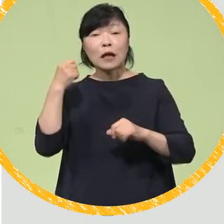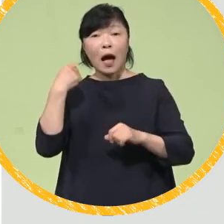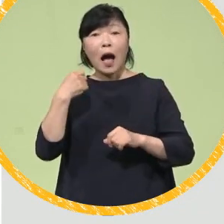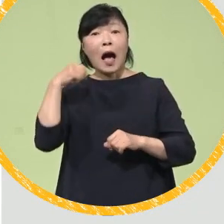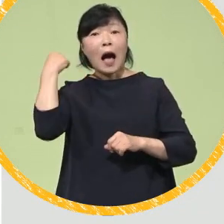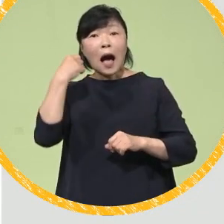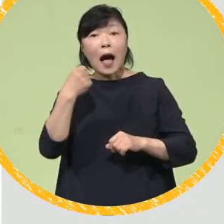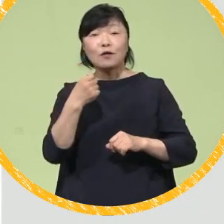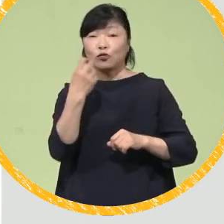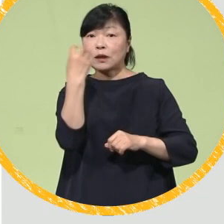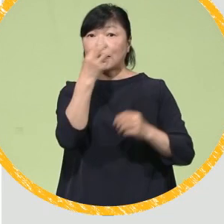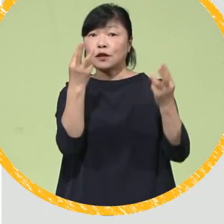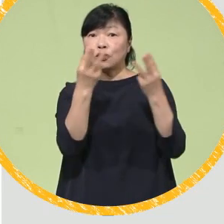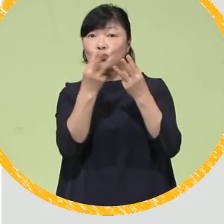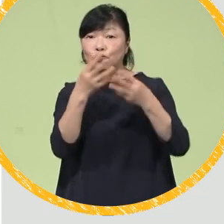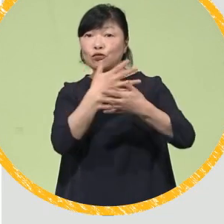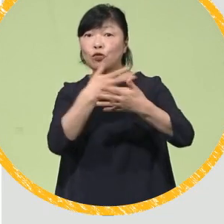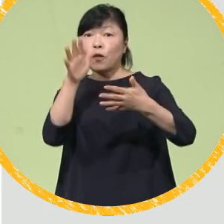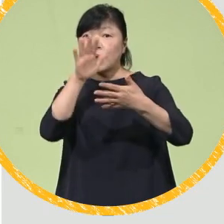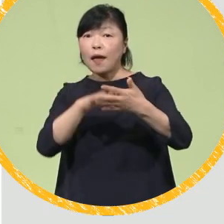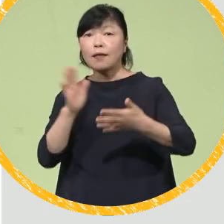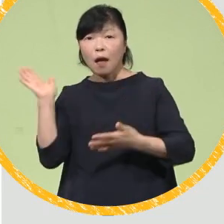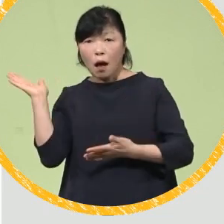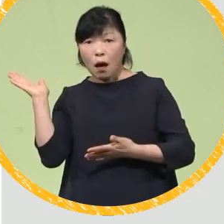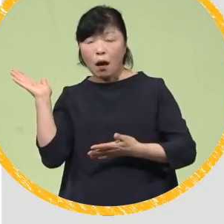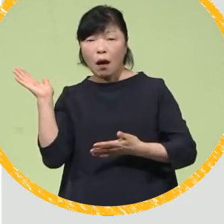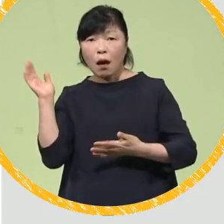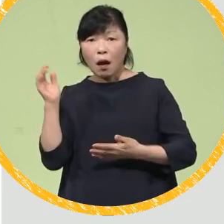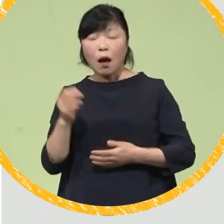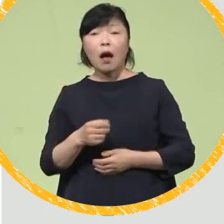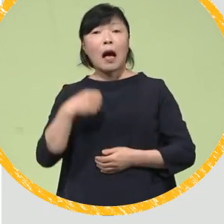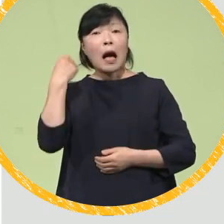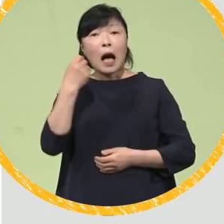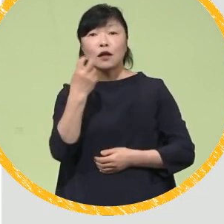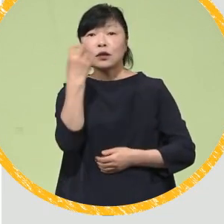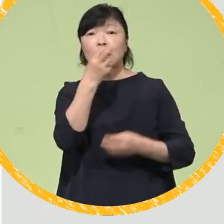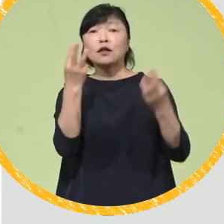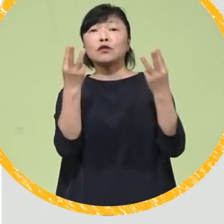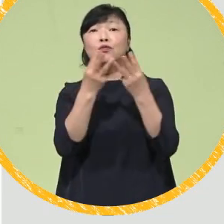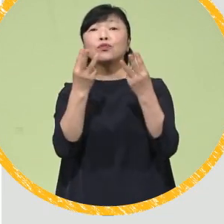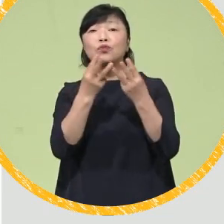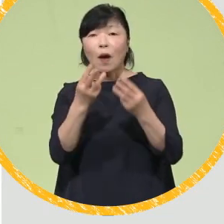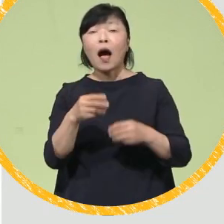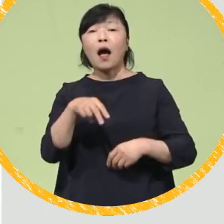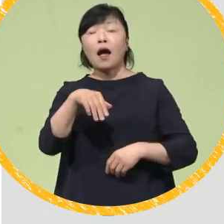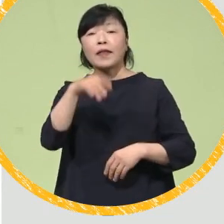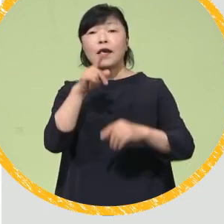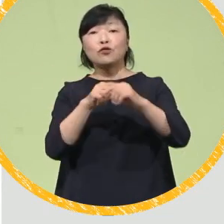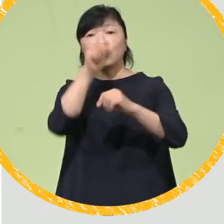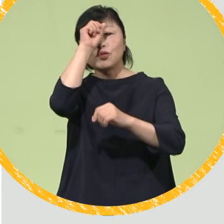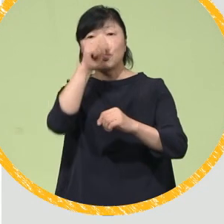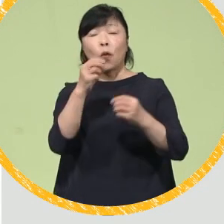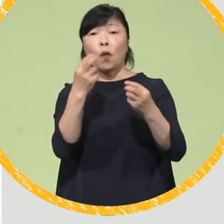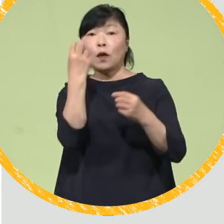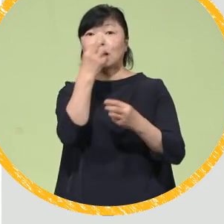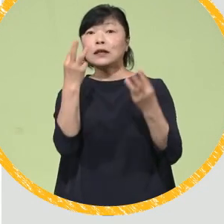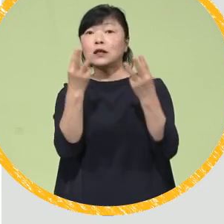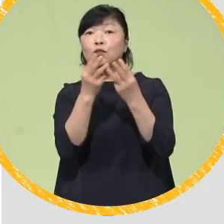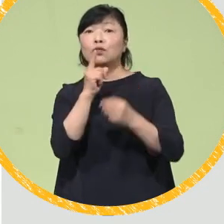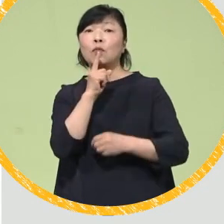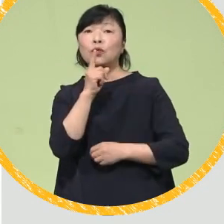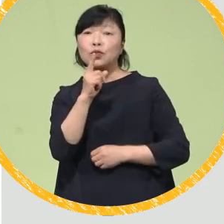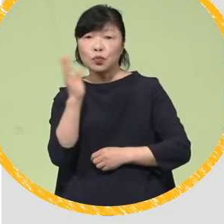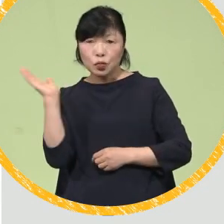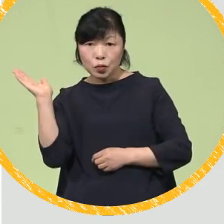うん、はい、ちなみに久保天気さん、この暑さ指数とは一体何でしょうか。 はい、暑さ指数、熱中症指数とも言われたりするんですけども、はい、これは